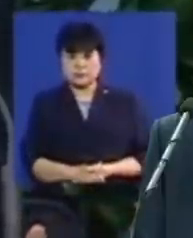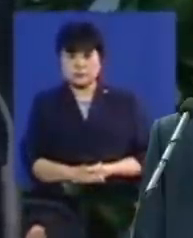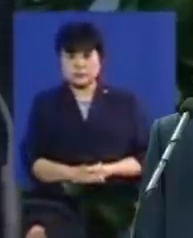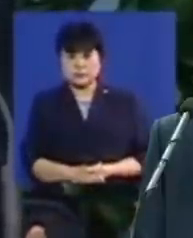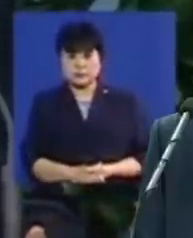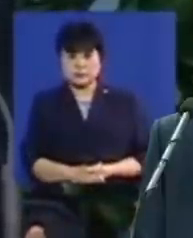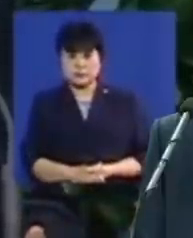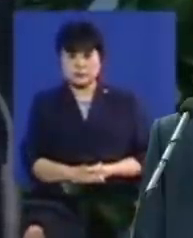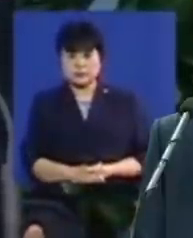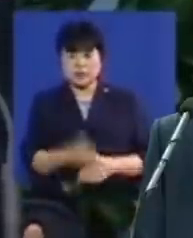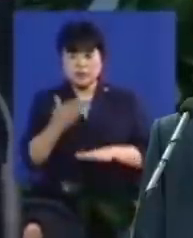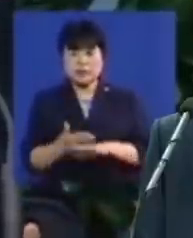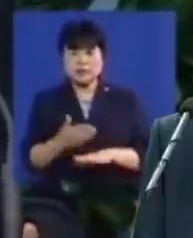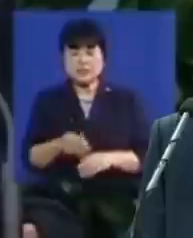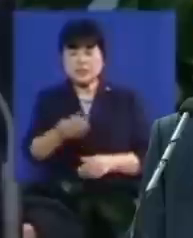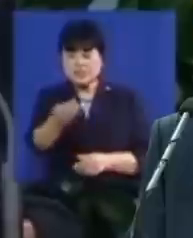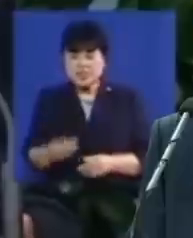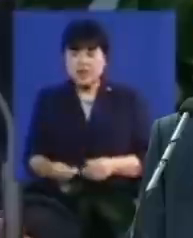소작으로 남은 논을 대는데